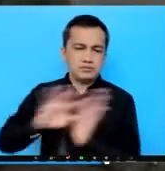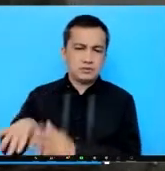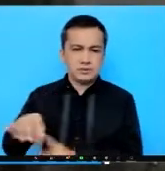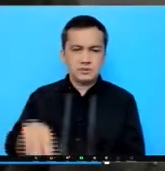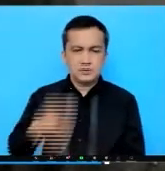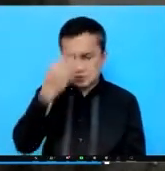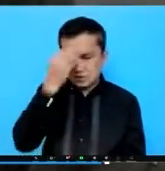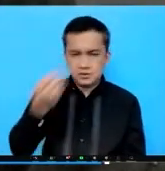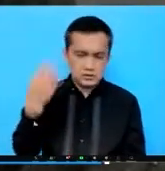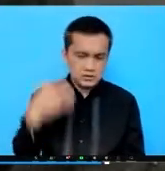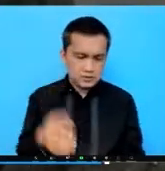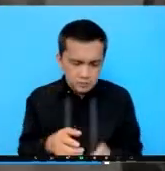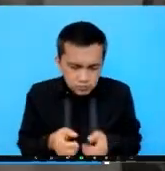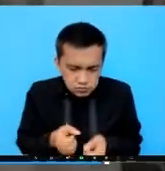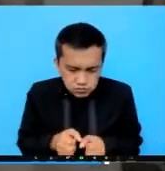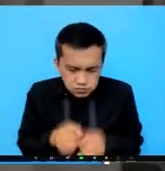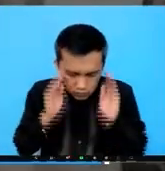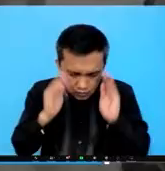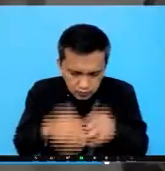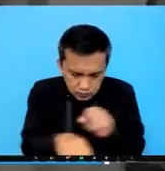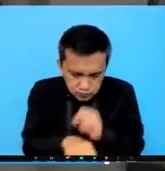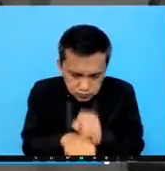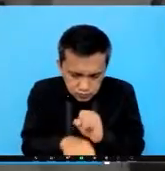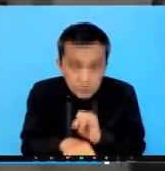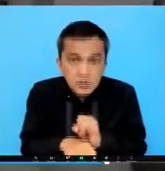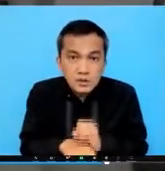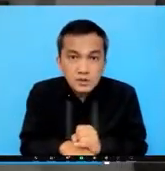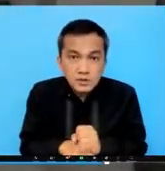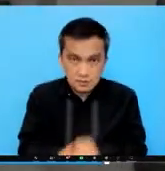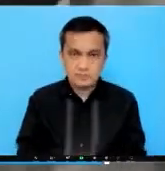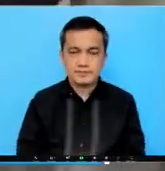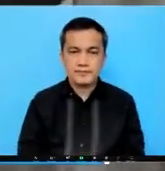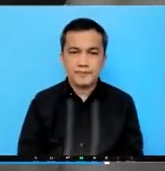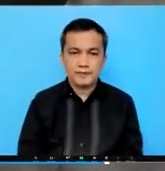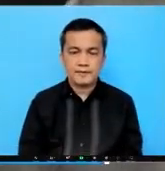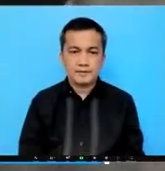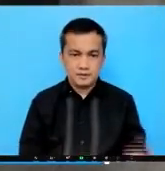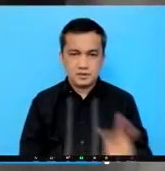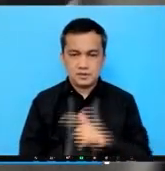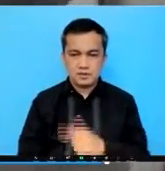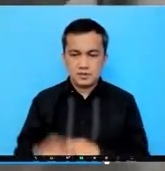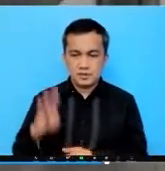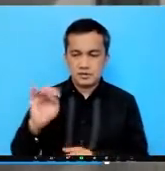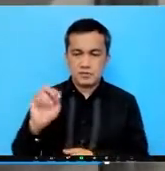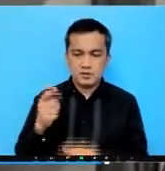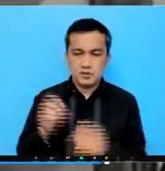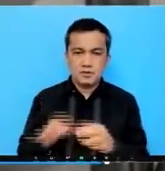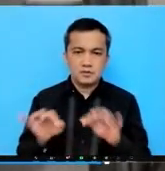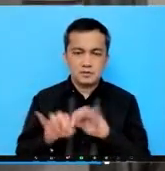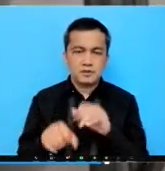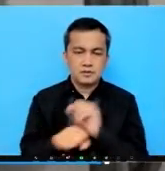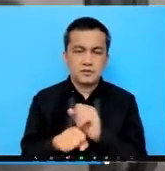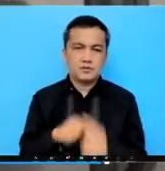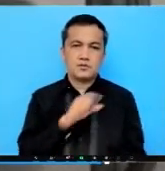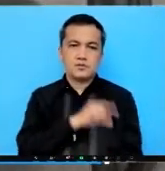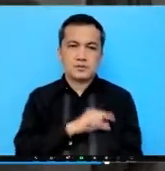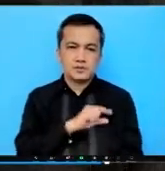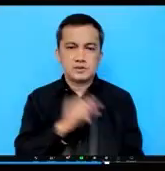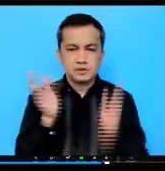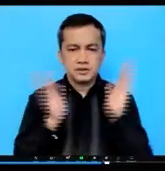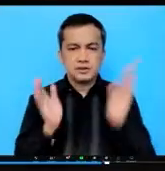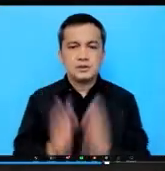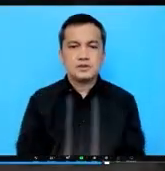para lang maayos namin yung trabaho namin. At para kay Bong, importante sa kanilang trabaho ang kalidad ng serbisyo.